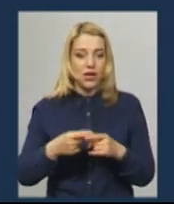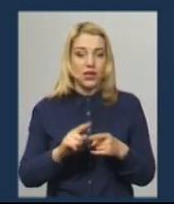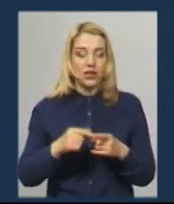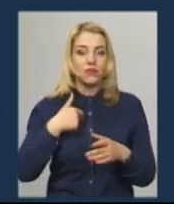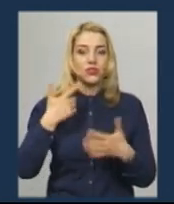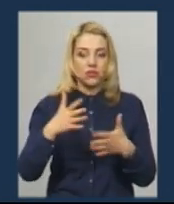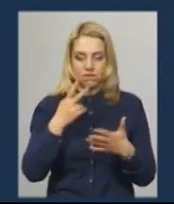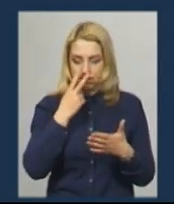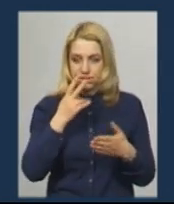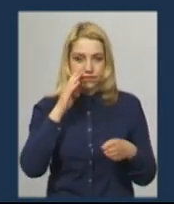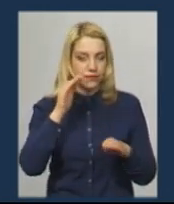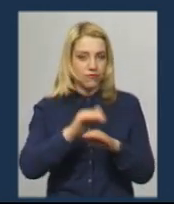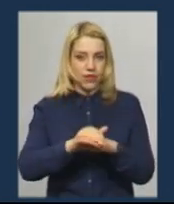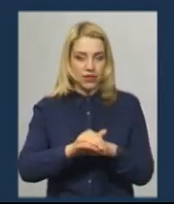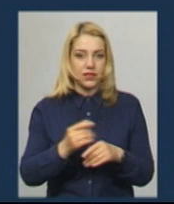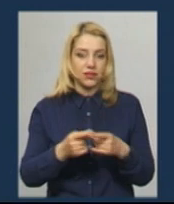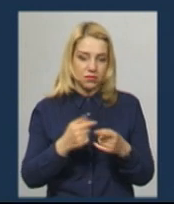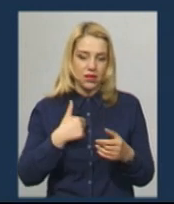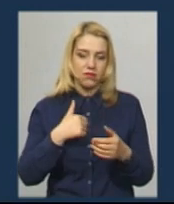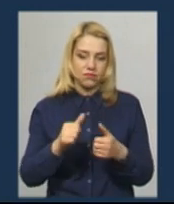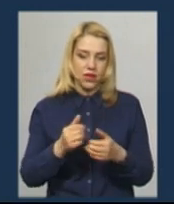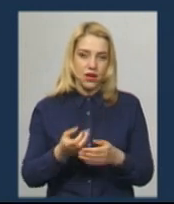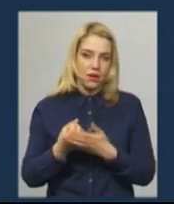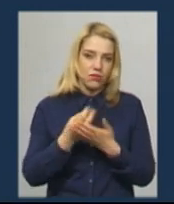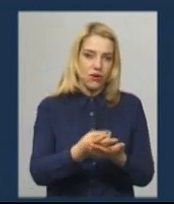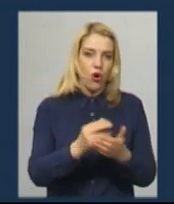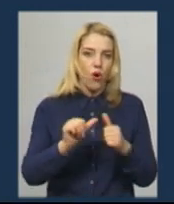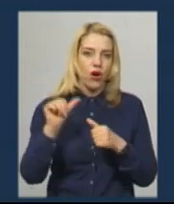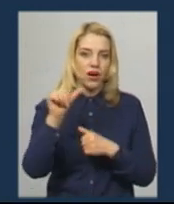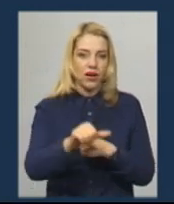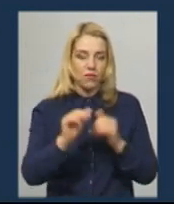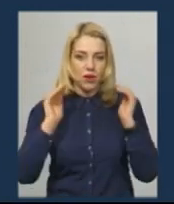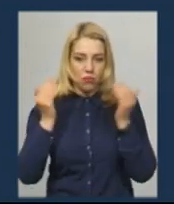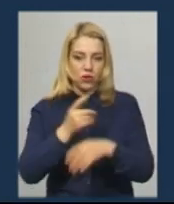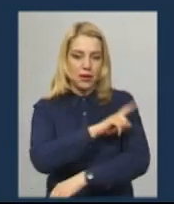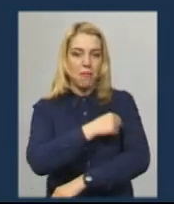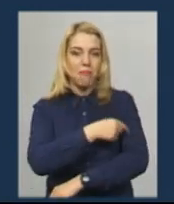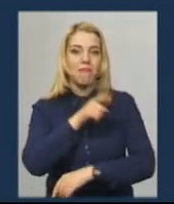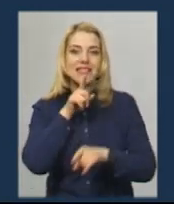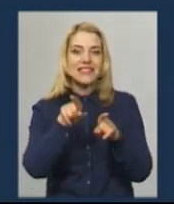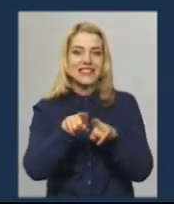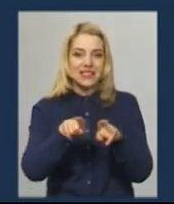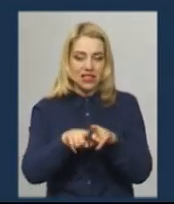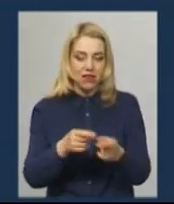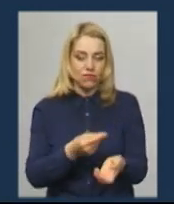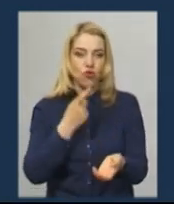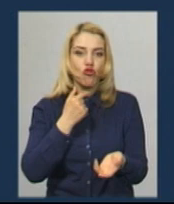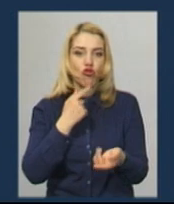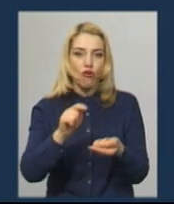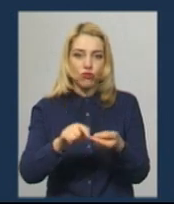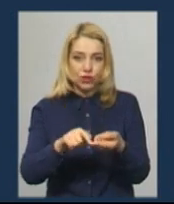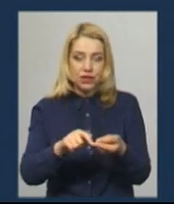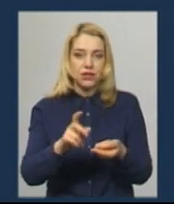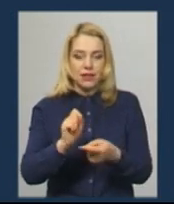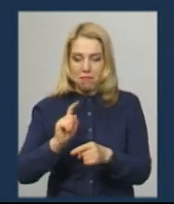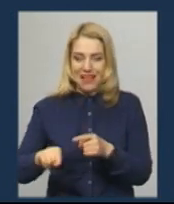наявність. Мене помістили в окремий бокс, прийшла медсестра, взяла кров на миттєвий тест. І потім